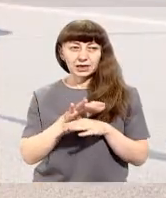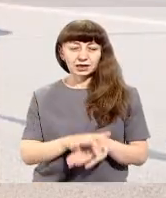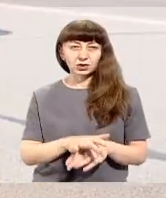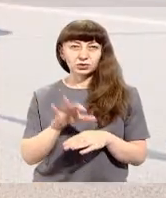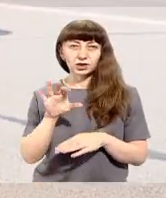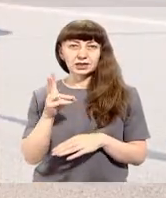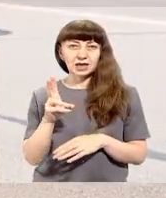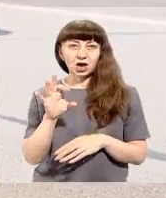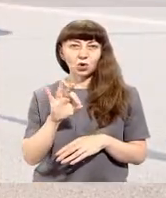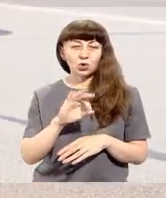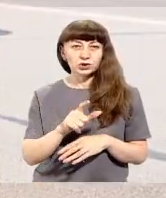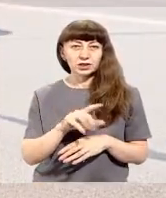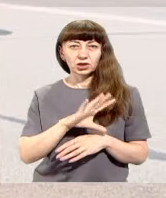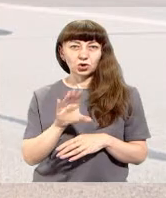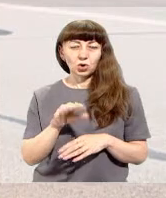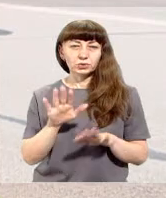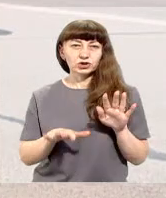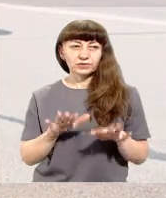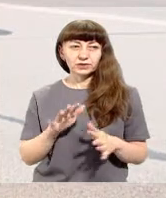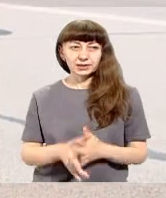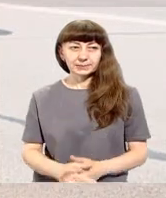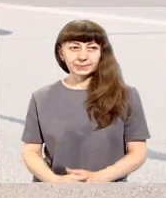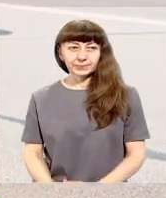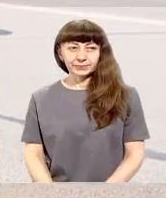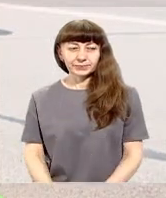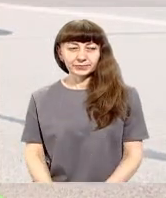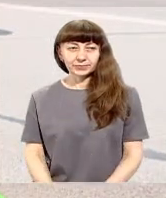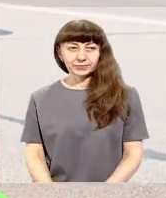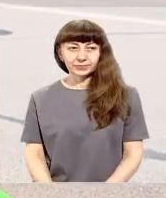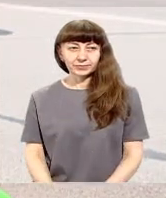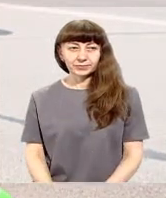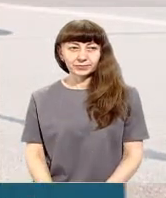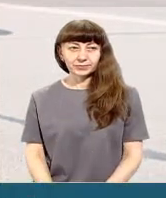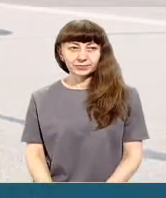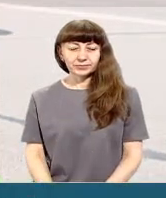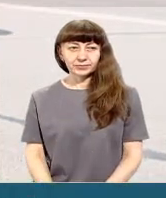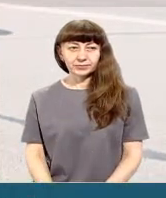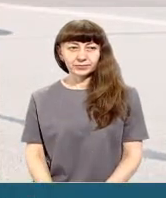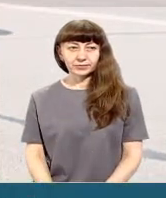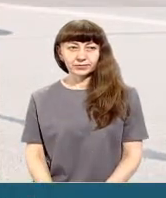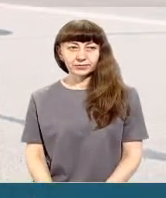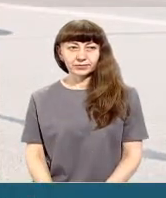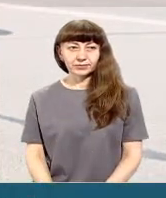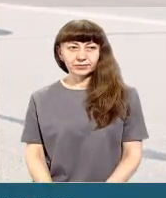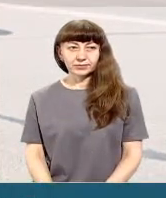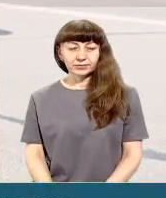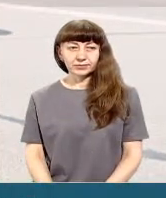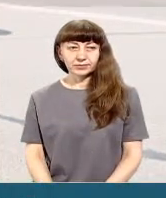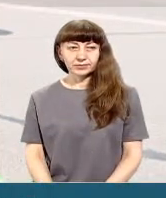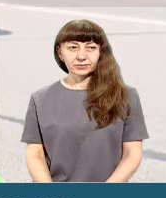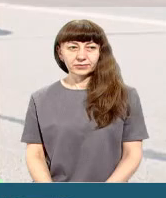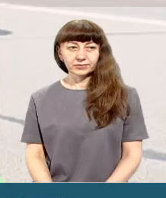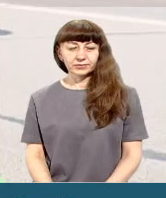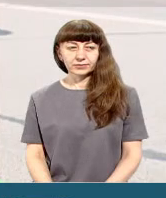осевых, то есть общей массы. Есть расхождение, то есть в кодексе превышение от 1 тонны до 5 тонн, от 5 тонн до 10 тонн и свыше 10